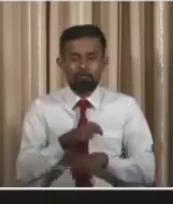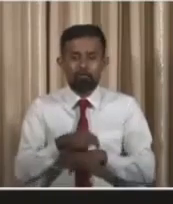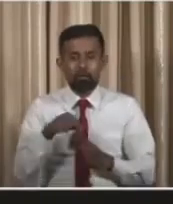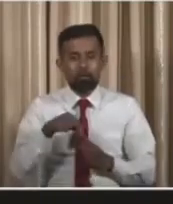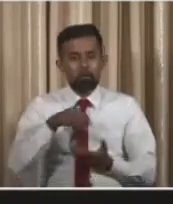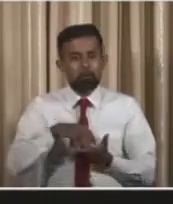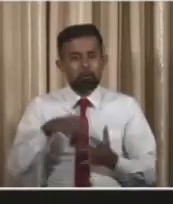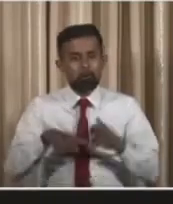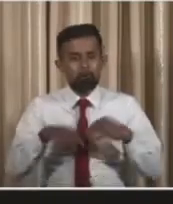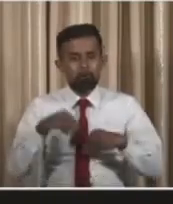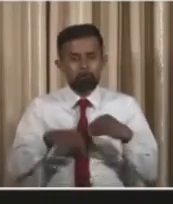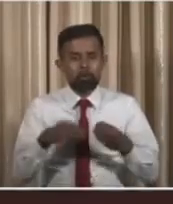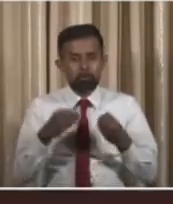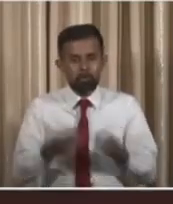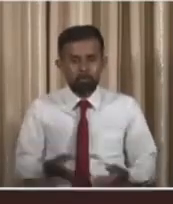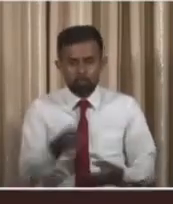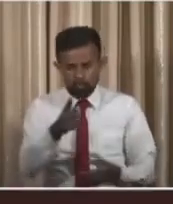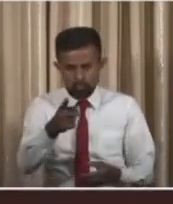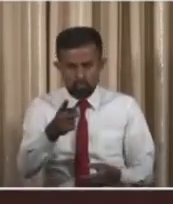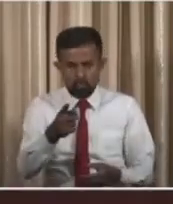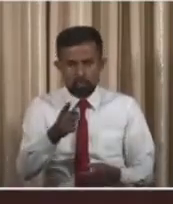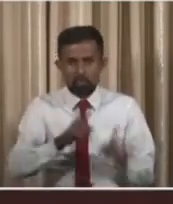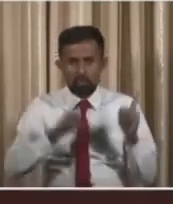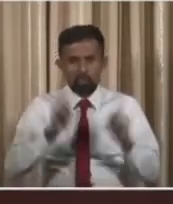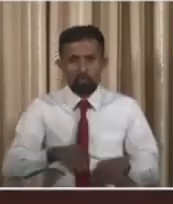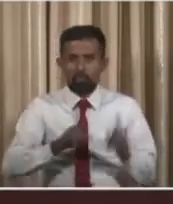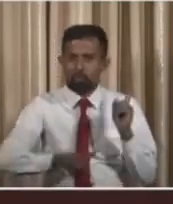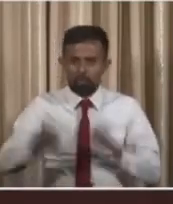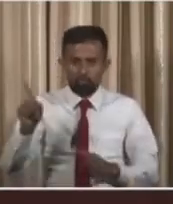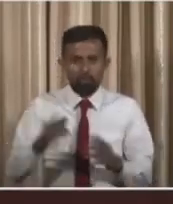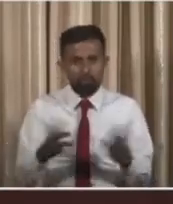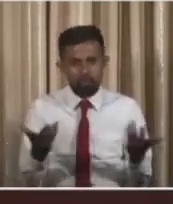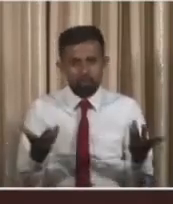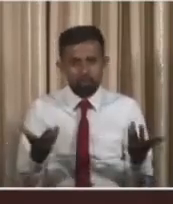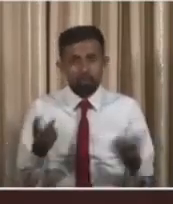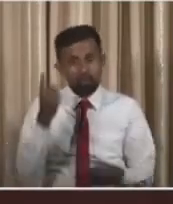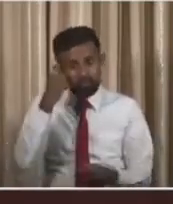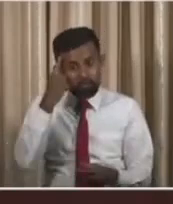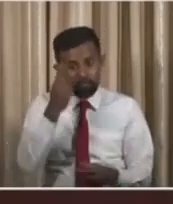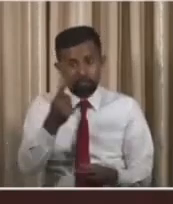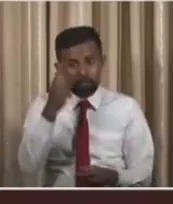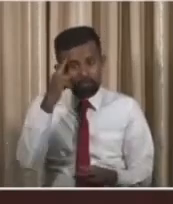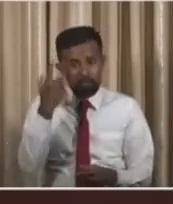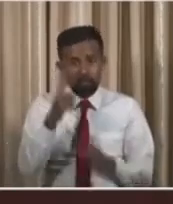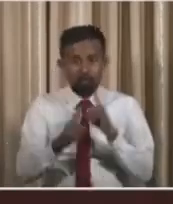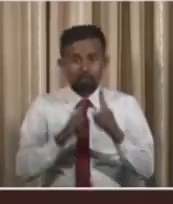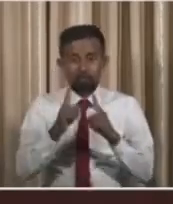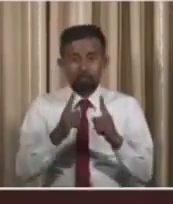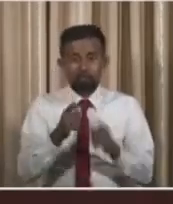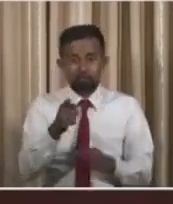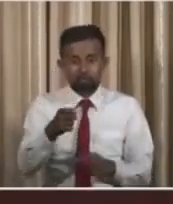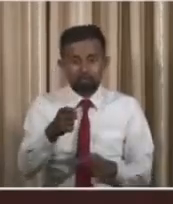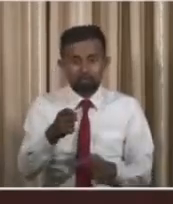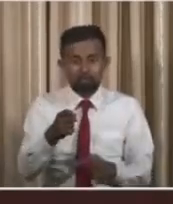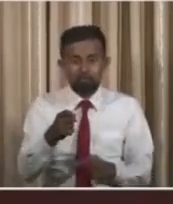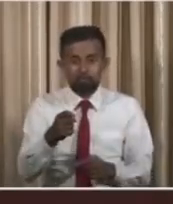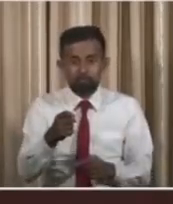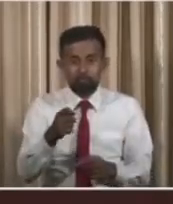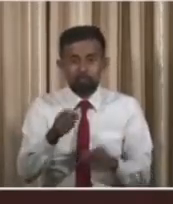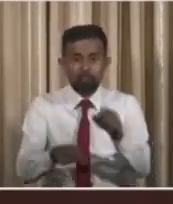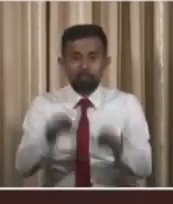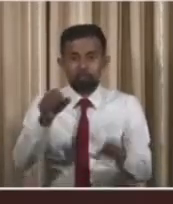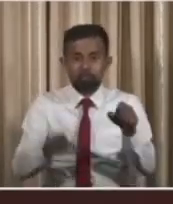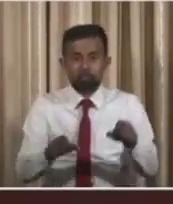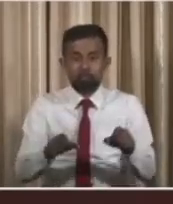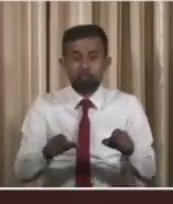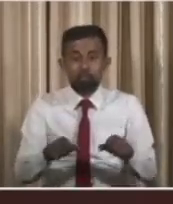පළාත් පාලන මැතිවරණ පැරදුනායි කියලා ඔබතුමාලා දාලා දිව්වද නැහනේ? ඒක දැනගෙන ඔබතුමා නොදැන කතා කරනවා නෙමෙයි. ඔබතුමා මේ මහජනතාවට